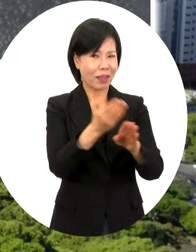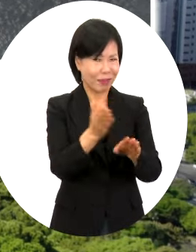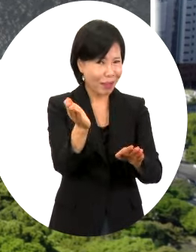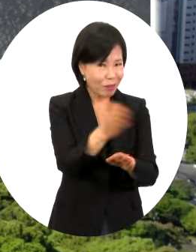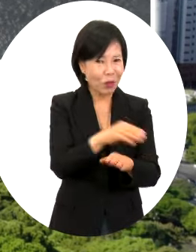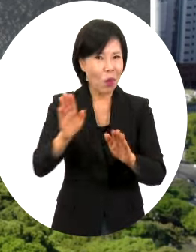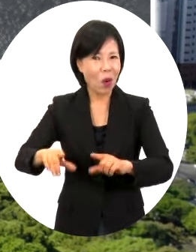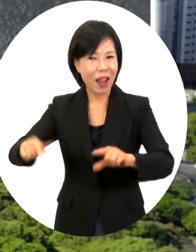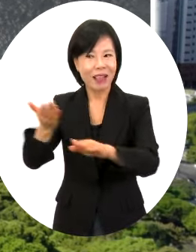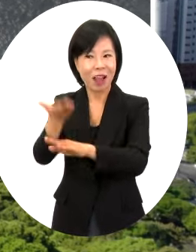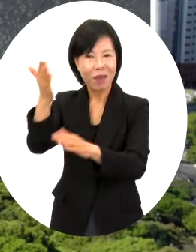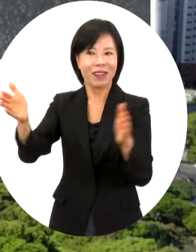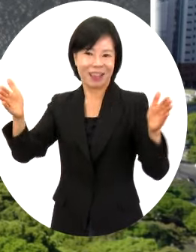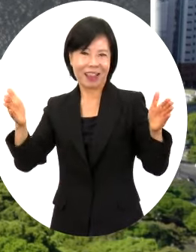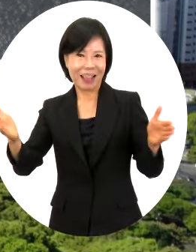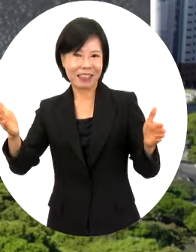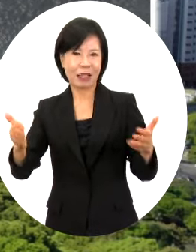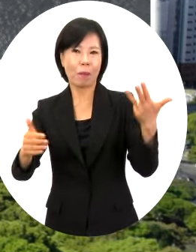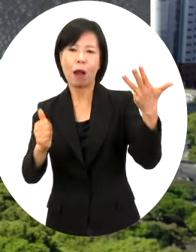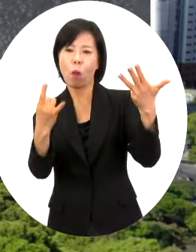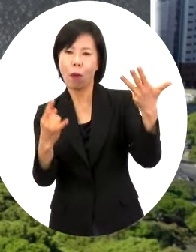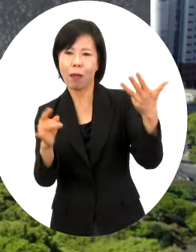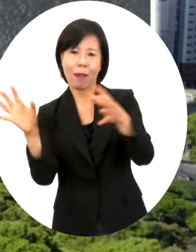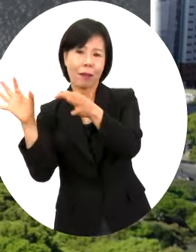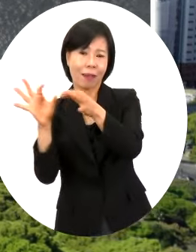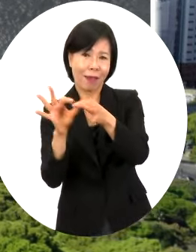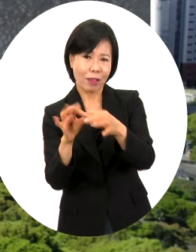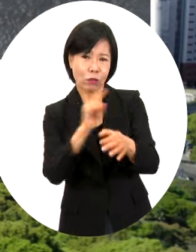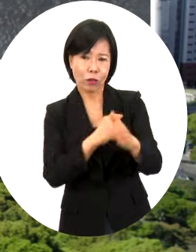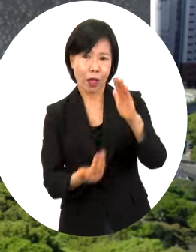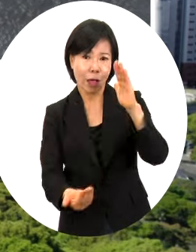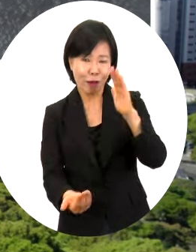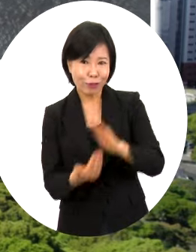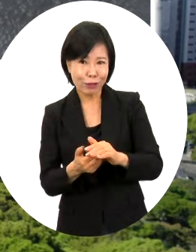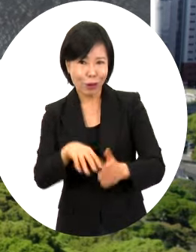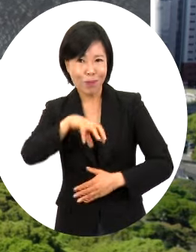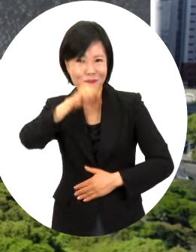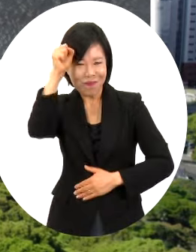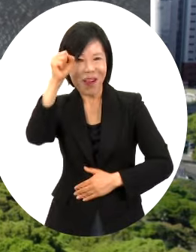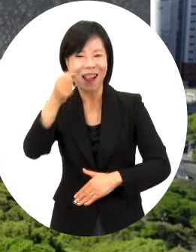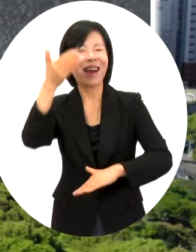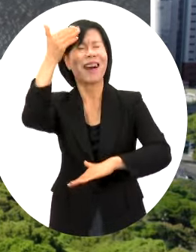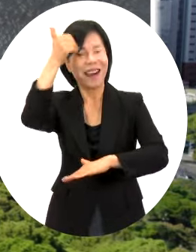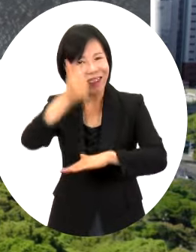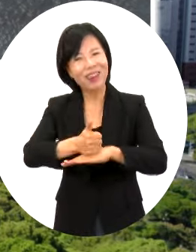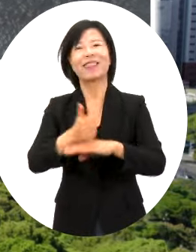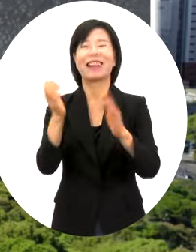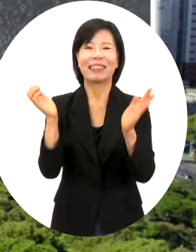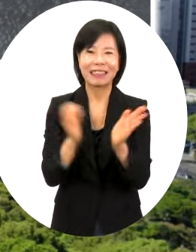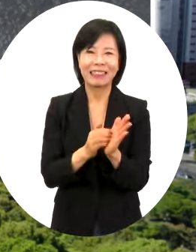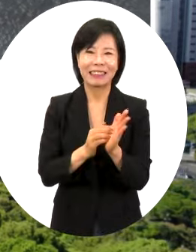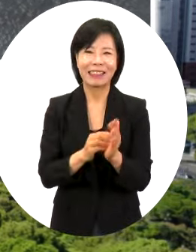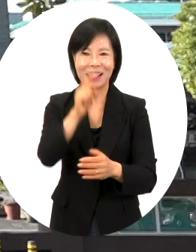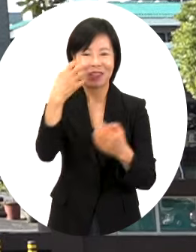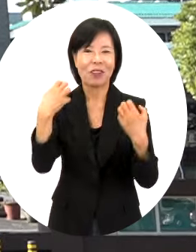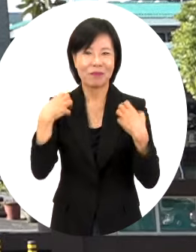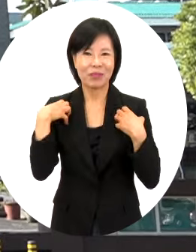2020년 하반기부터 올해 상반기까지 8회 연속 최우수 광역지자체로 선정되는 성과를